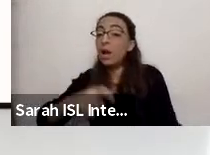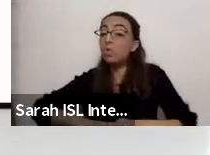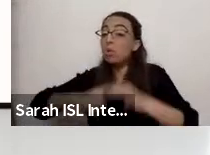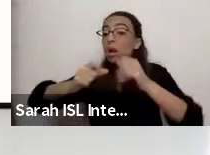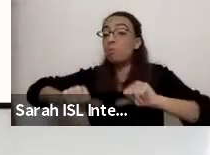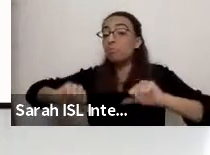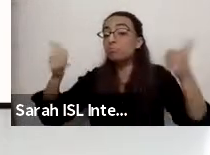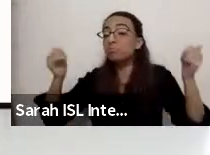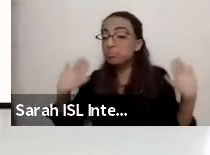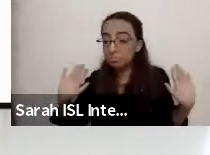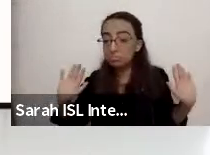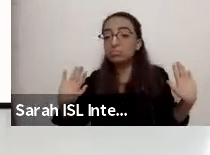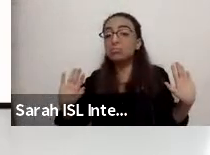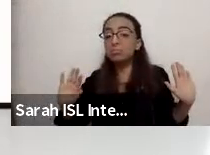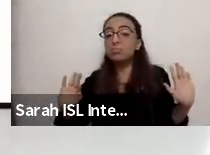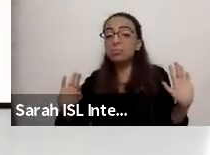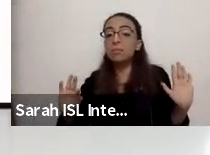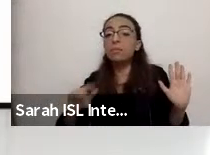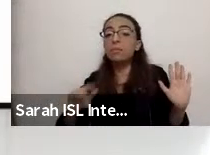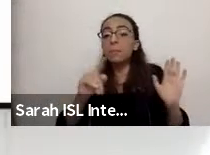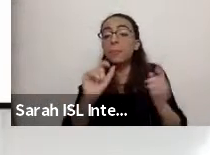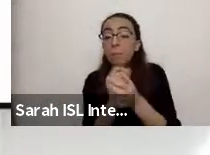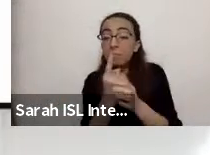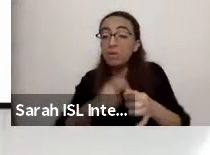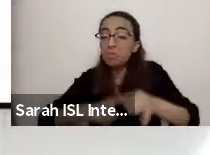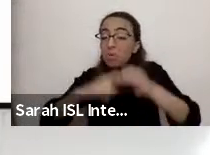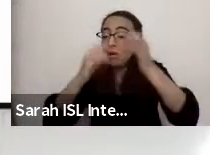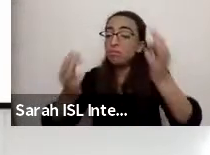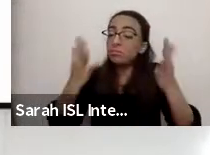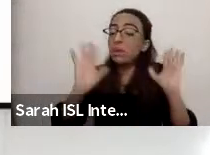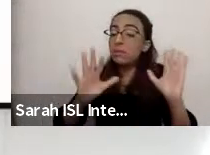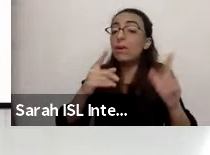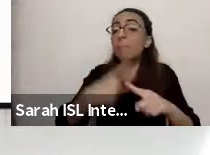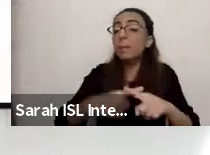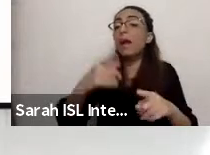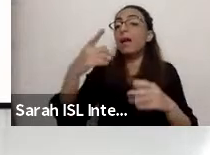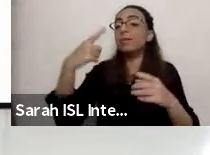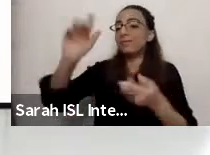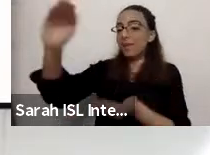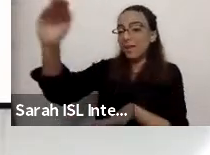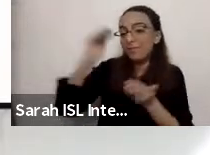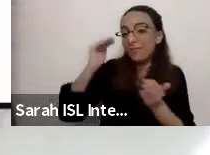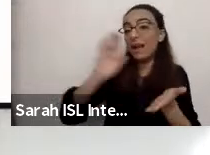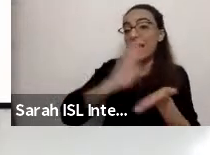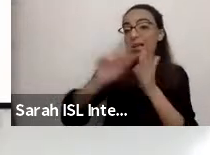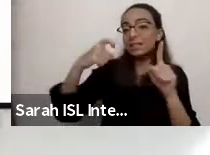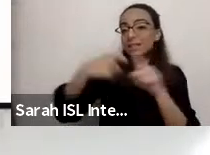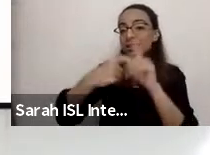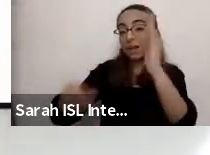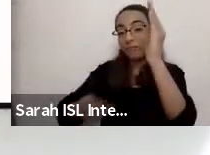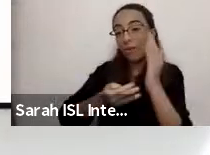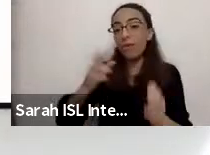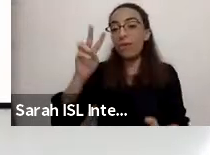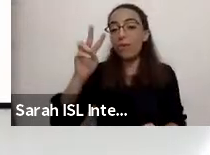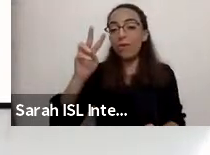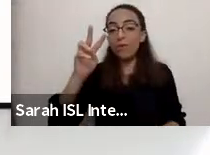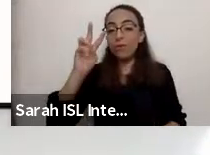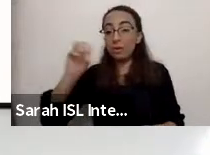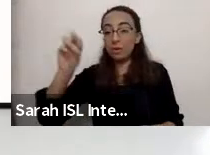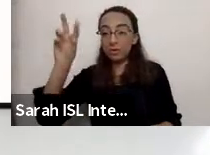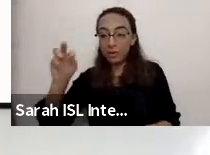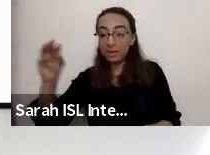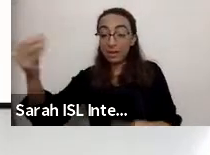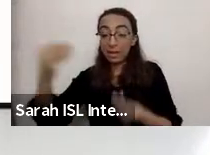को सराहते हुए इस बार एनसीपीईडीपी ने जो माइंडट्री हेलन केलर अवार्ड ओसोनिक विजन को घोषित किया, उसके